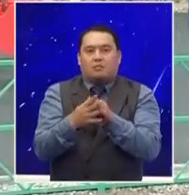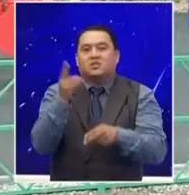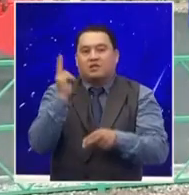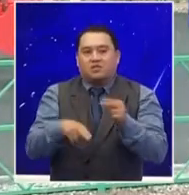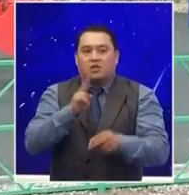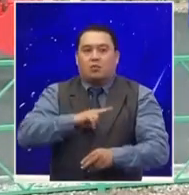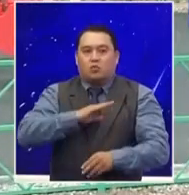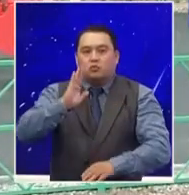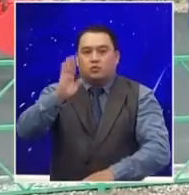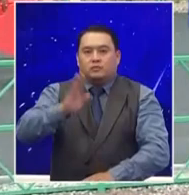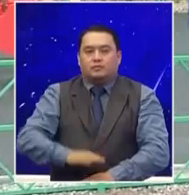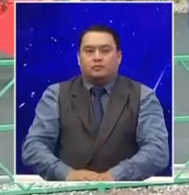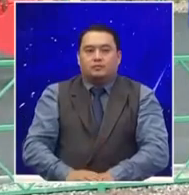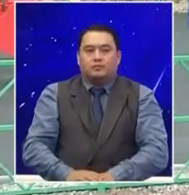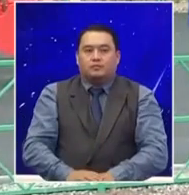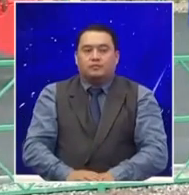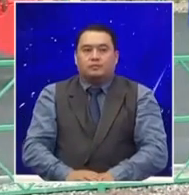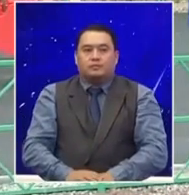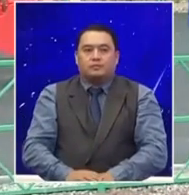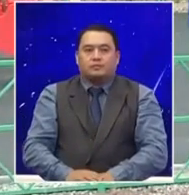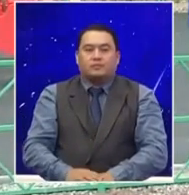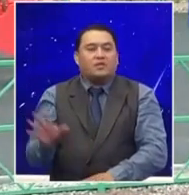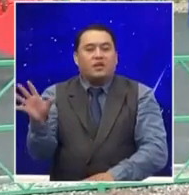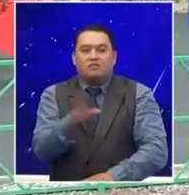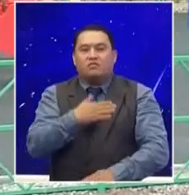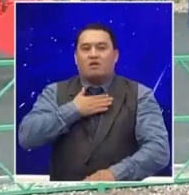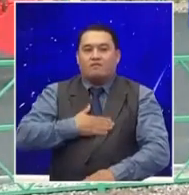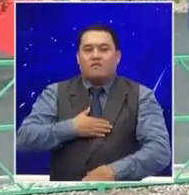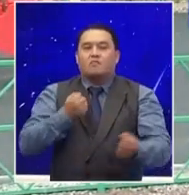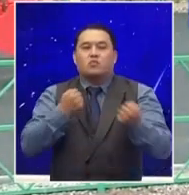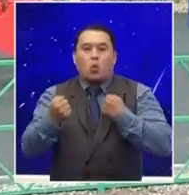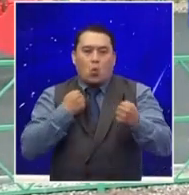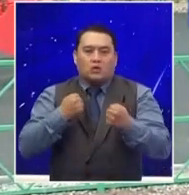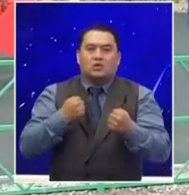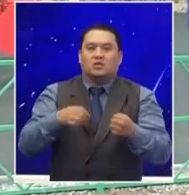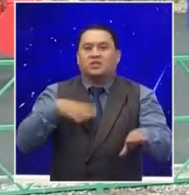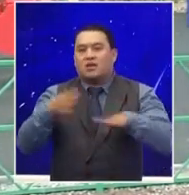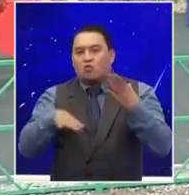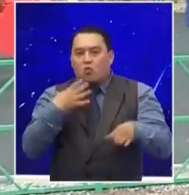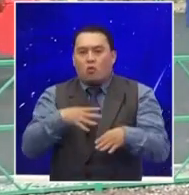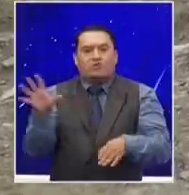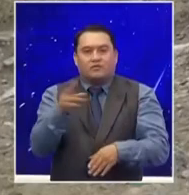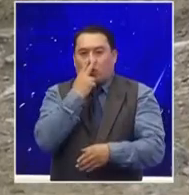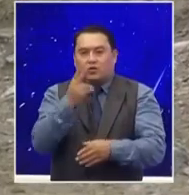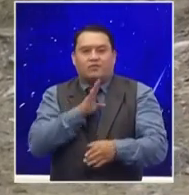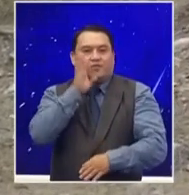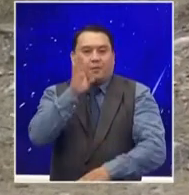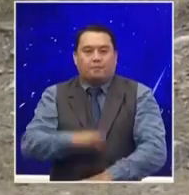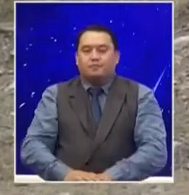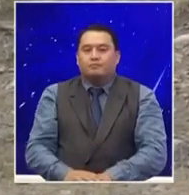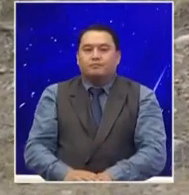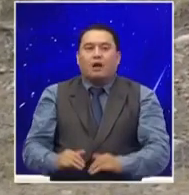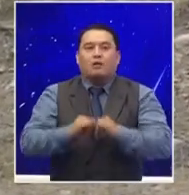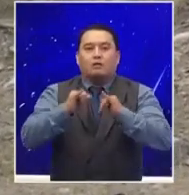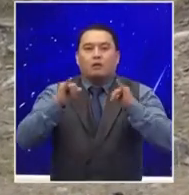завершим. В принципе, все дети довольны. На каждой воркаут-площадках идут тренировки почти каждое утро.